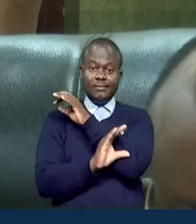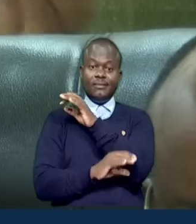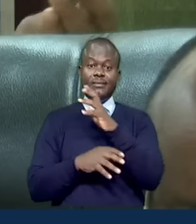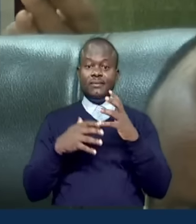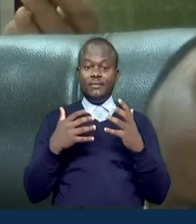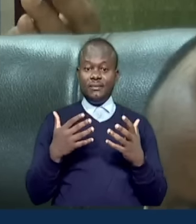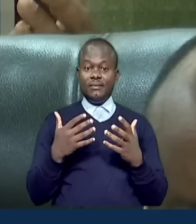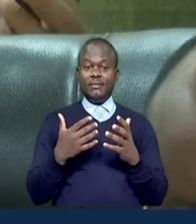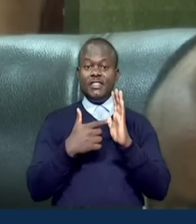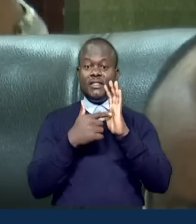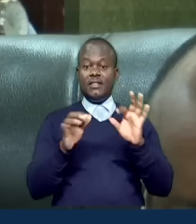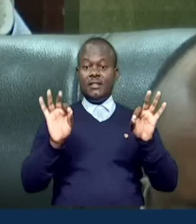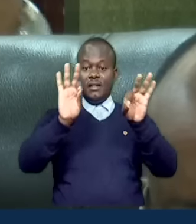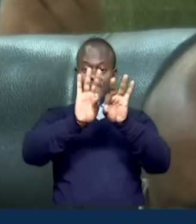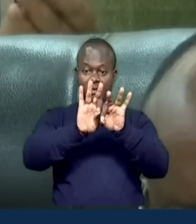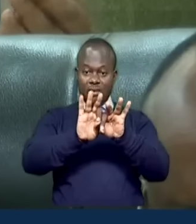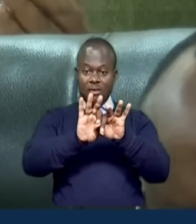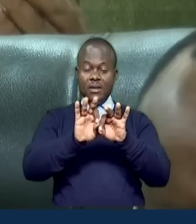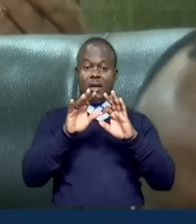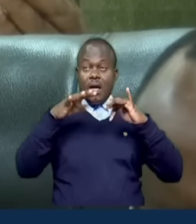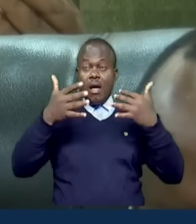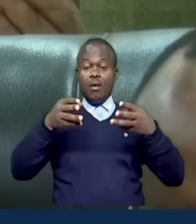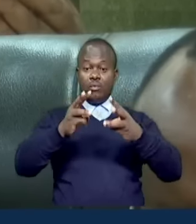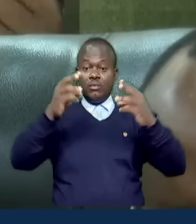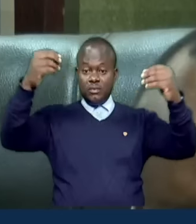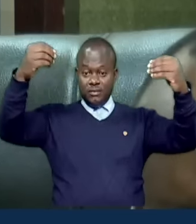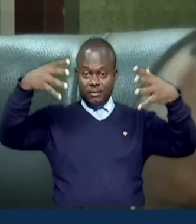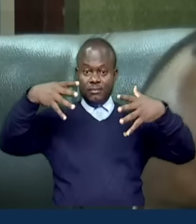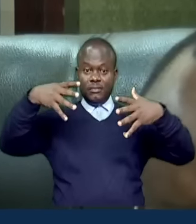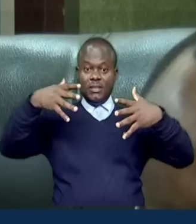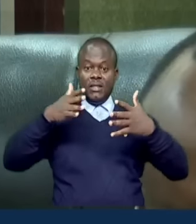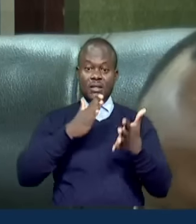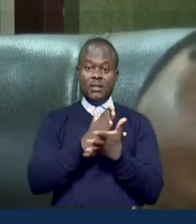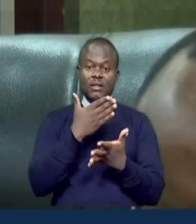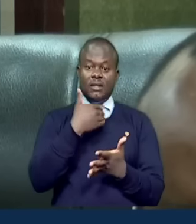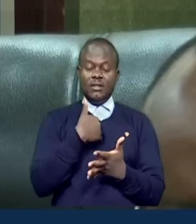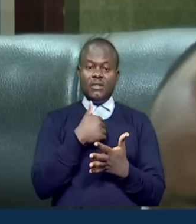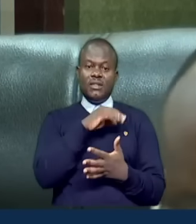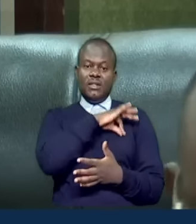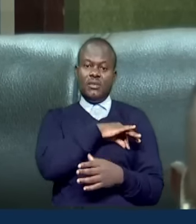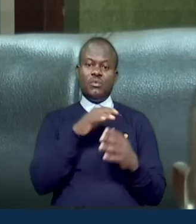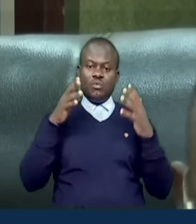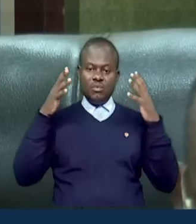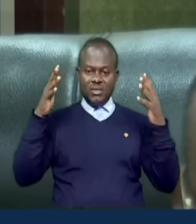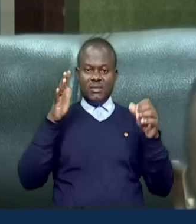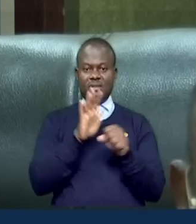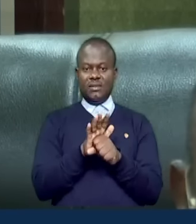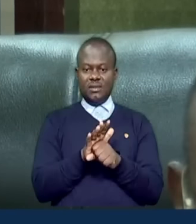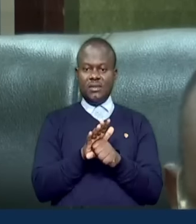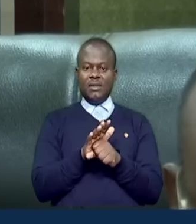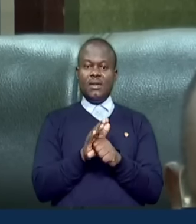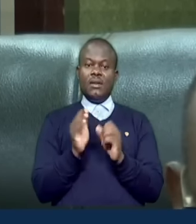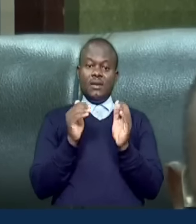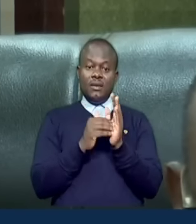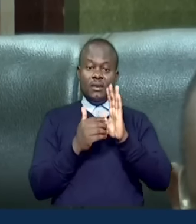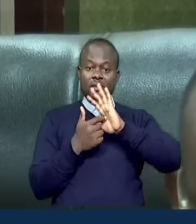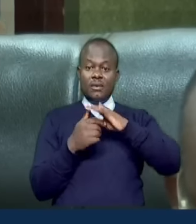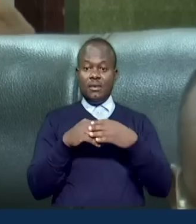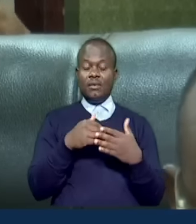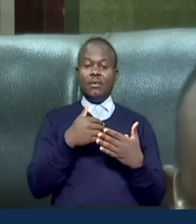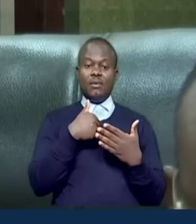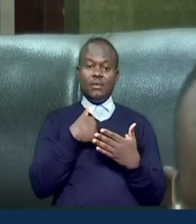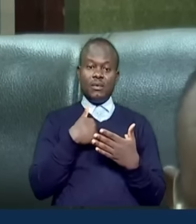izo icyo bita indangaciro n'izo ku kigaragara burya gifite inyungu nini cyane rwose kigihesha no kugira